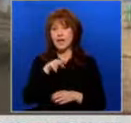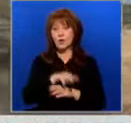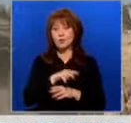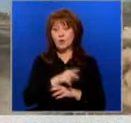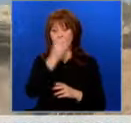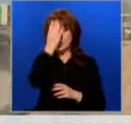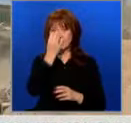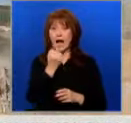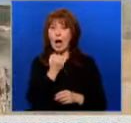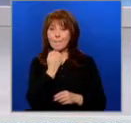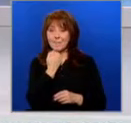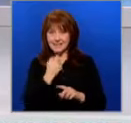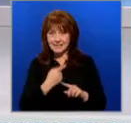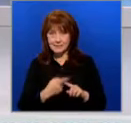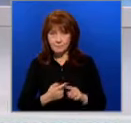Хамас.